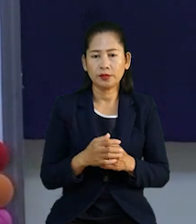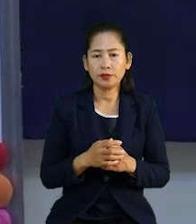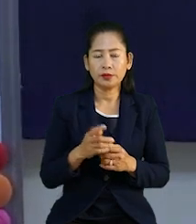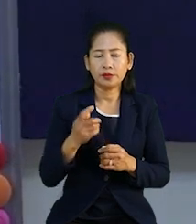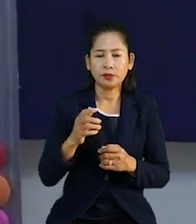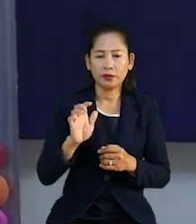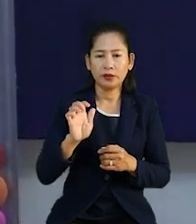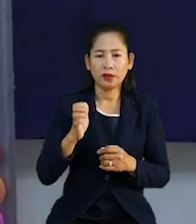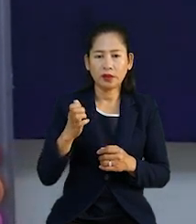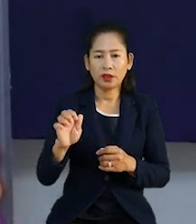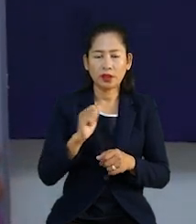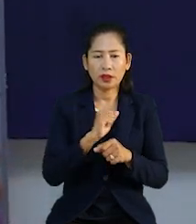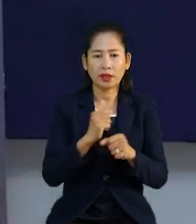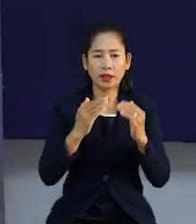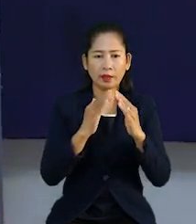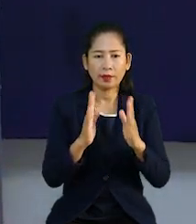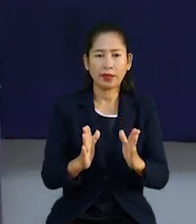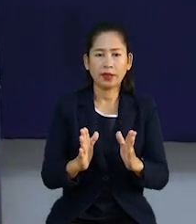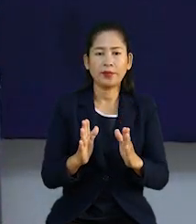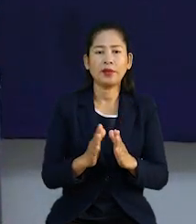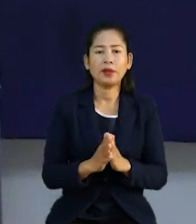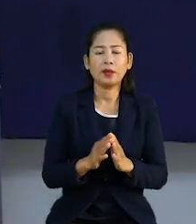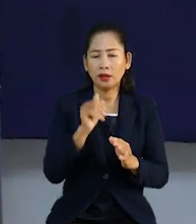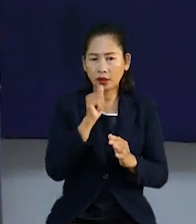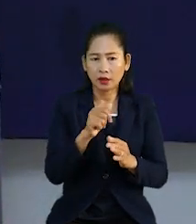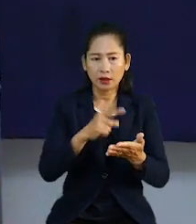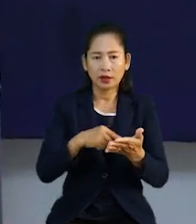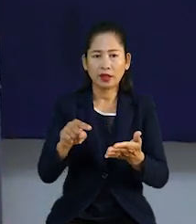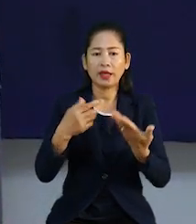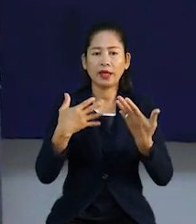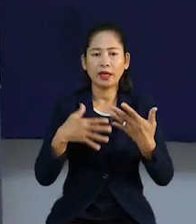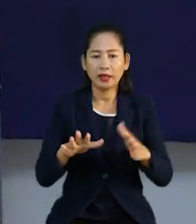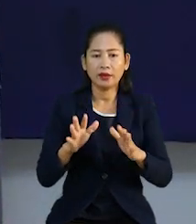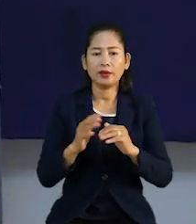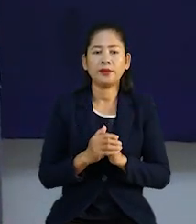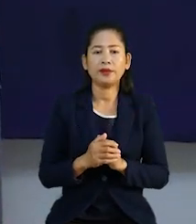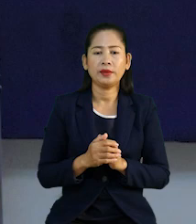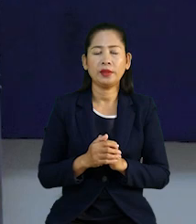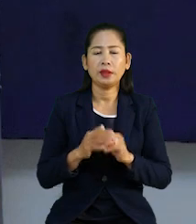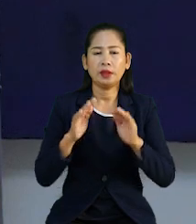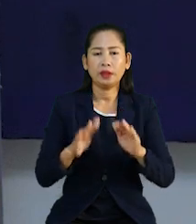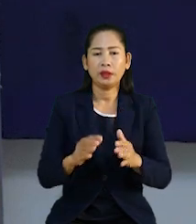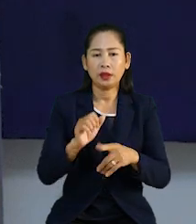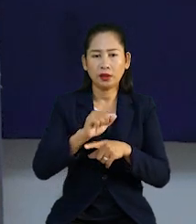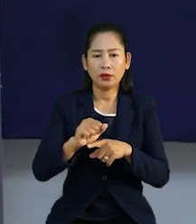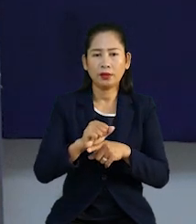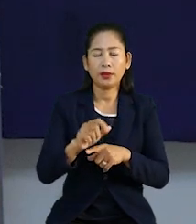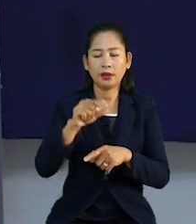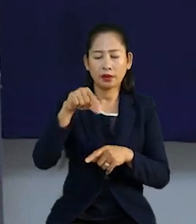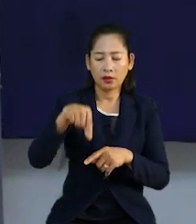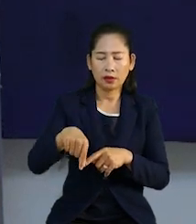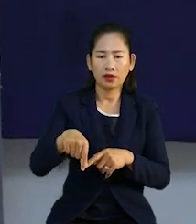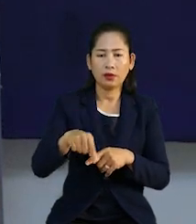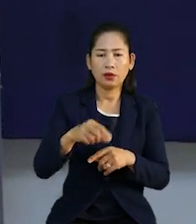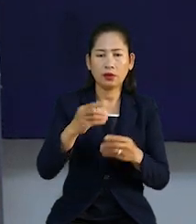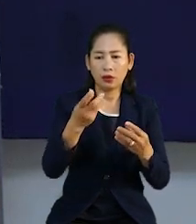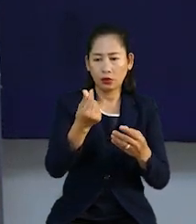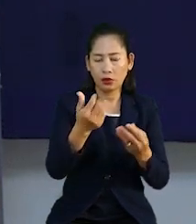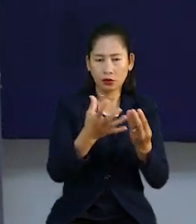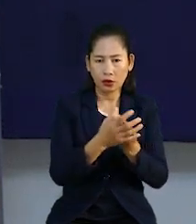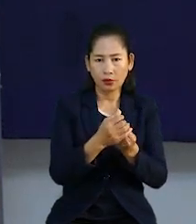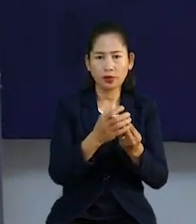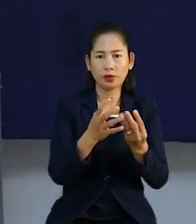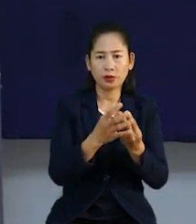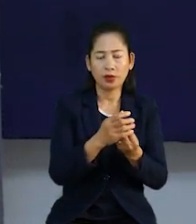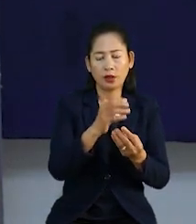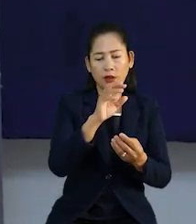Dạ, chân khách ca tế ra bao dương. Cứ cài chọc sọc cực hơi. Nâu lùm hạt có prạ sở rộp miền